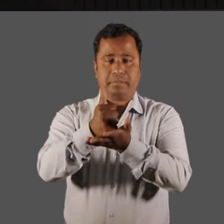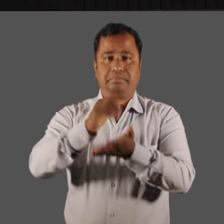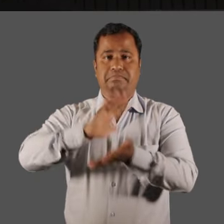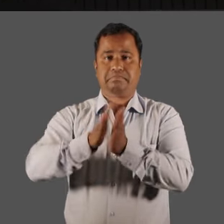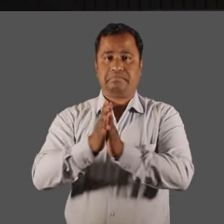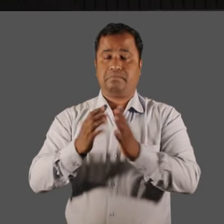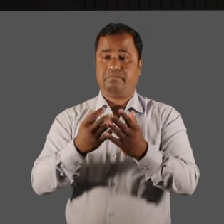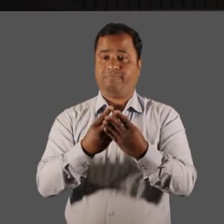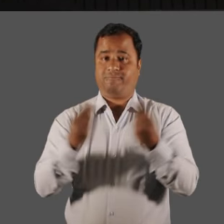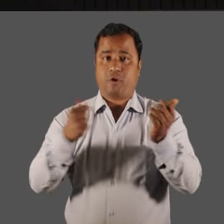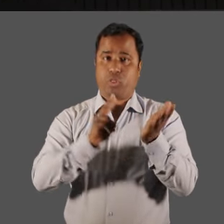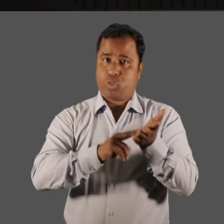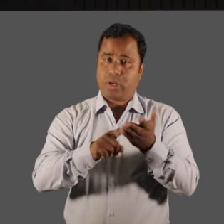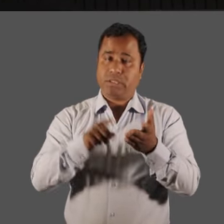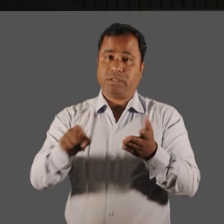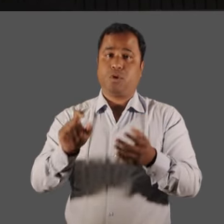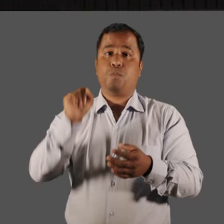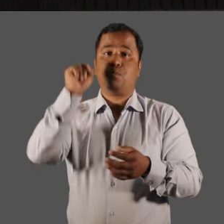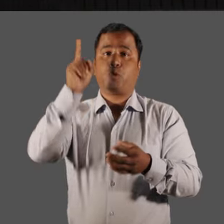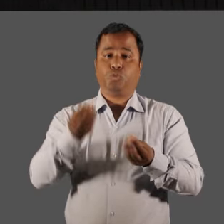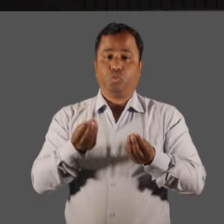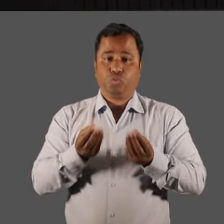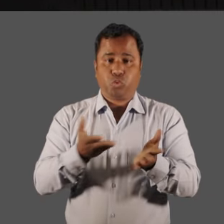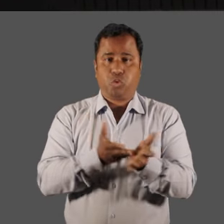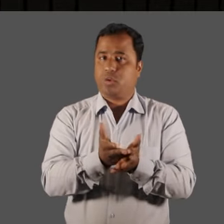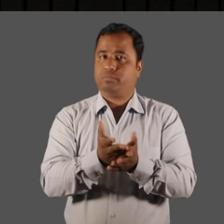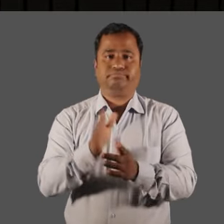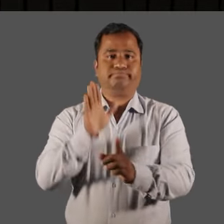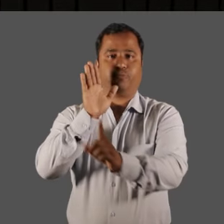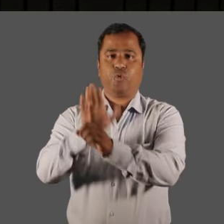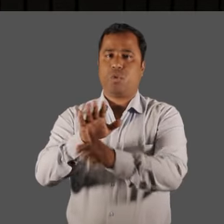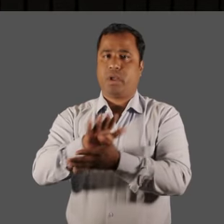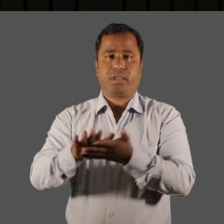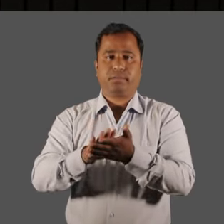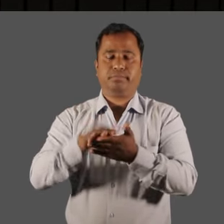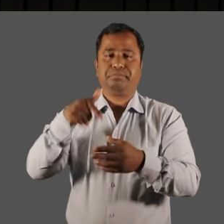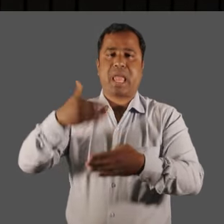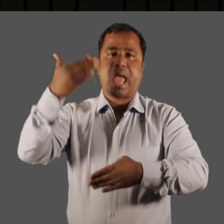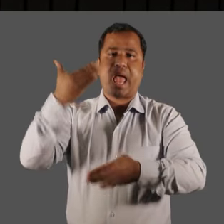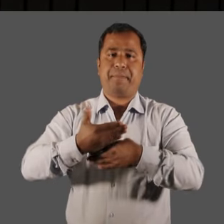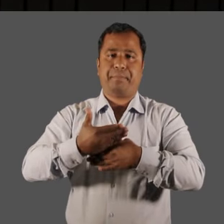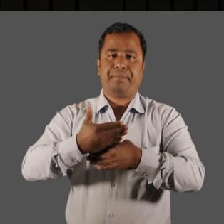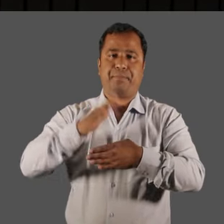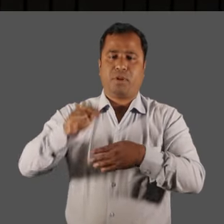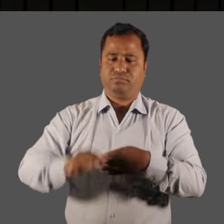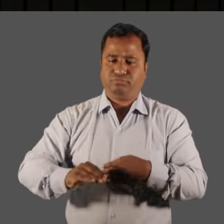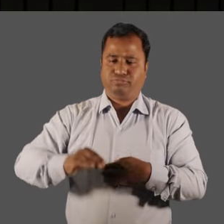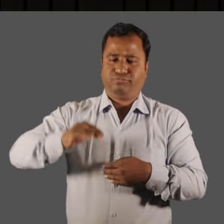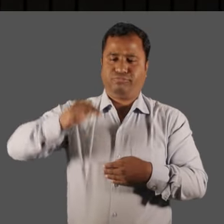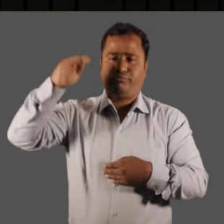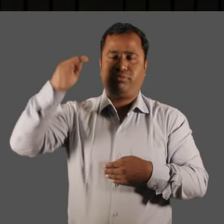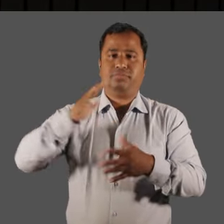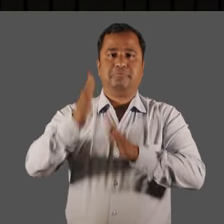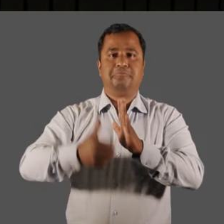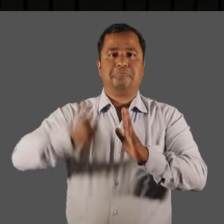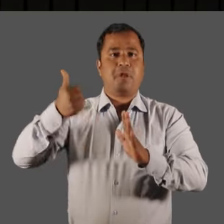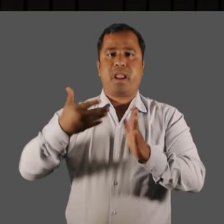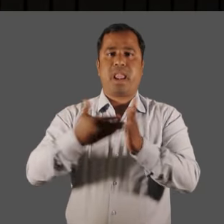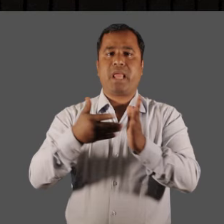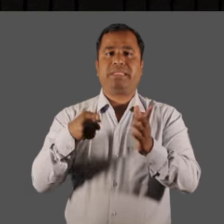মধ্যে তৈরি করা দরকার, একদম শুরু থেকে কিন্তু আমরা সেটা করে দিই না। সেই গ্যাপটা থেকে যায়, যার জন্য আলটিমেটলি সে যখন বড়